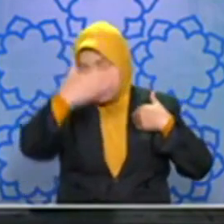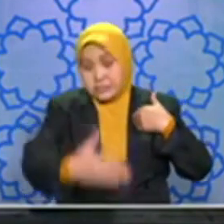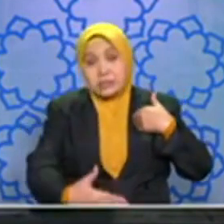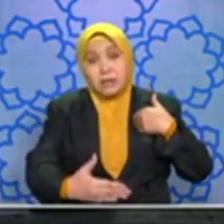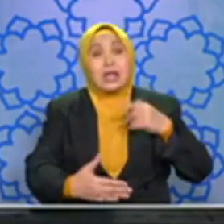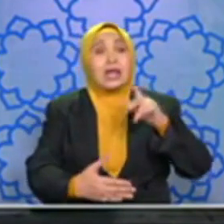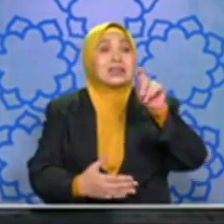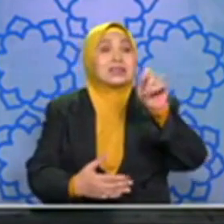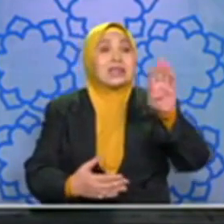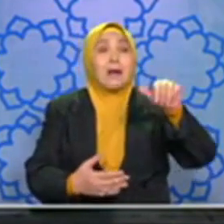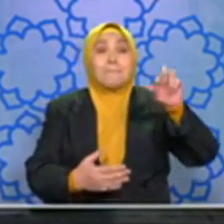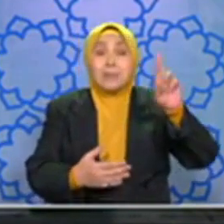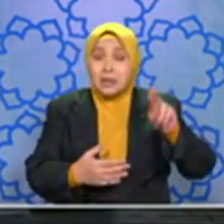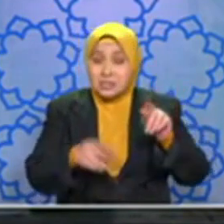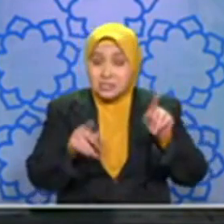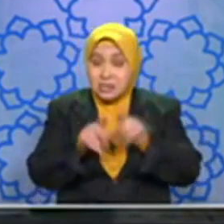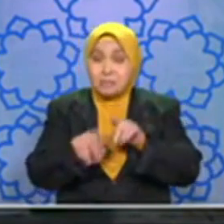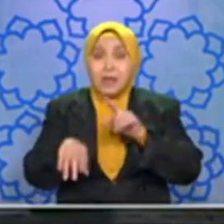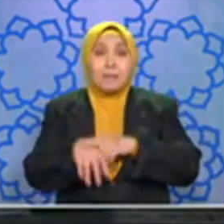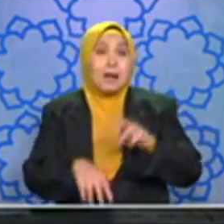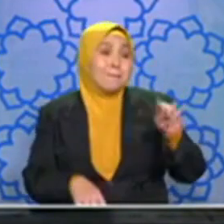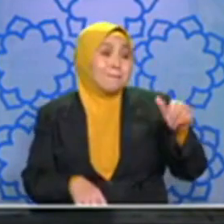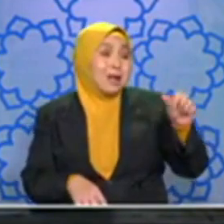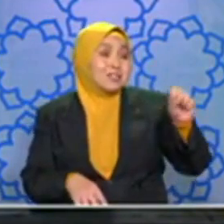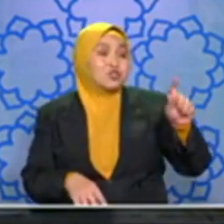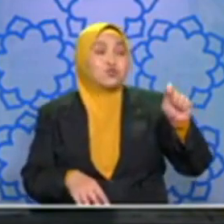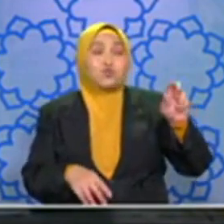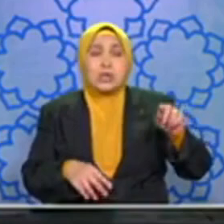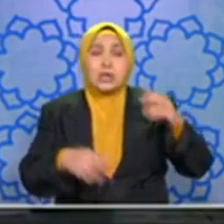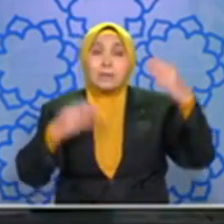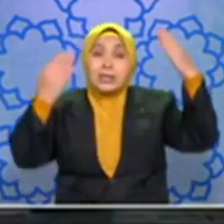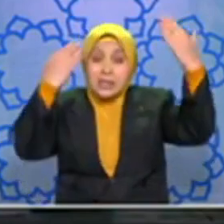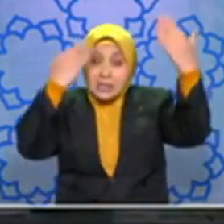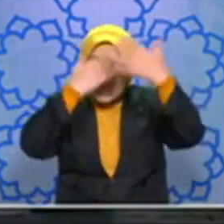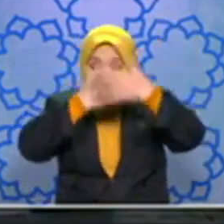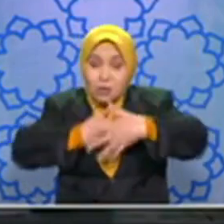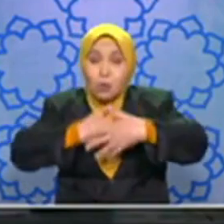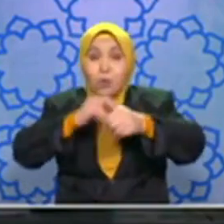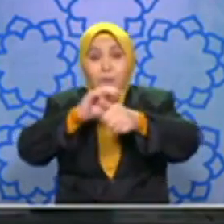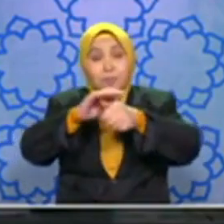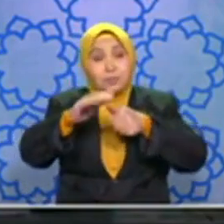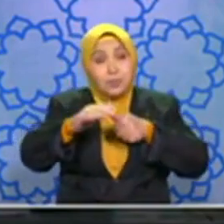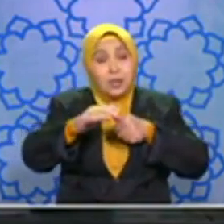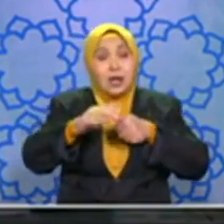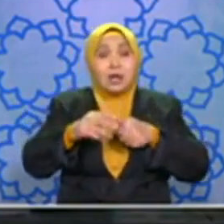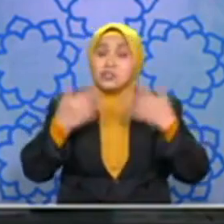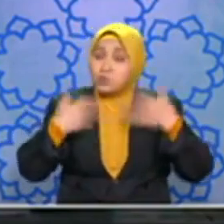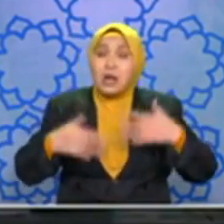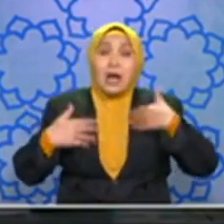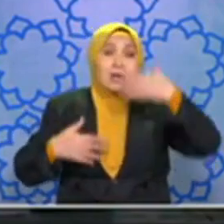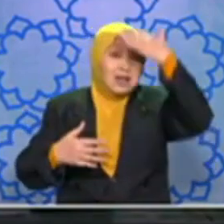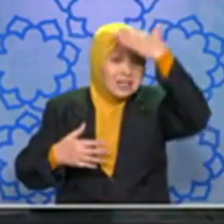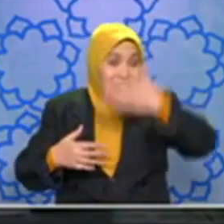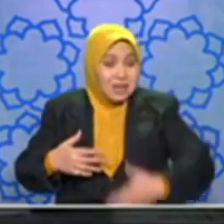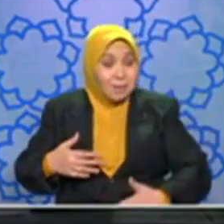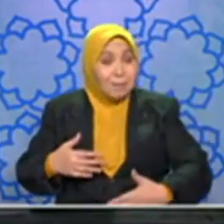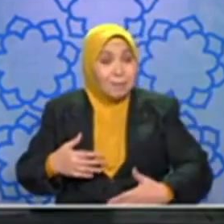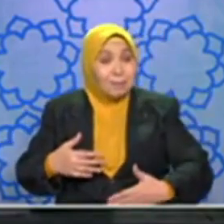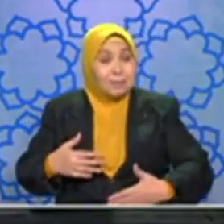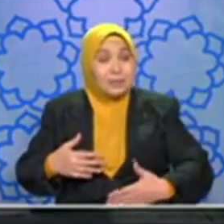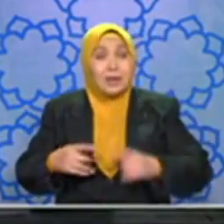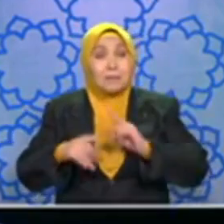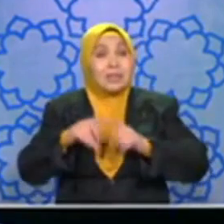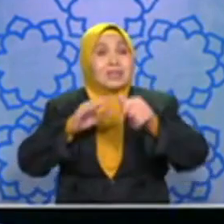tabir. Dalam masa yang sama, mastura itu terselindung. Terselindung. Dia dah ada hijab, tapi hijab itu